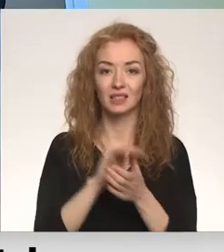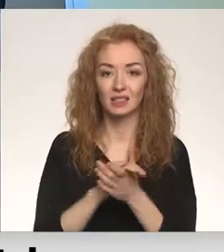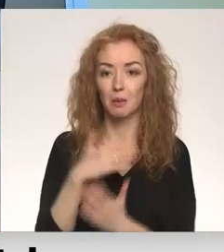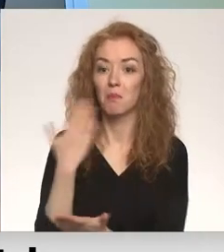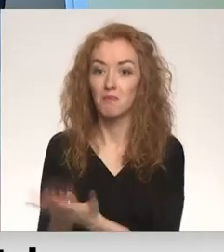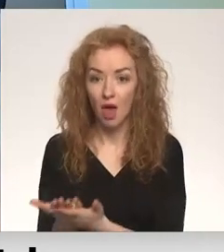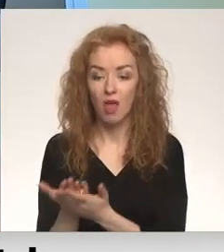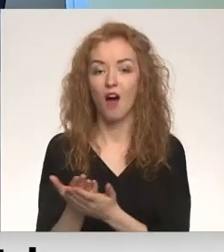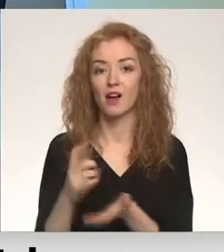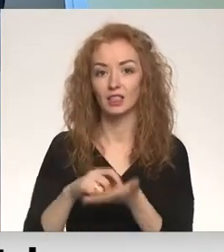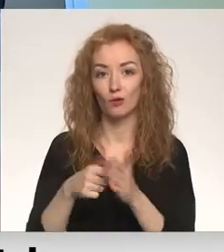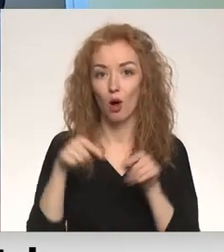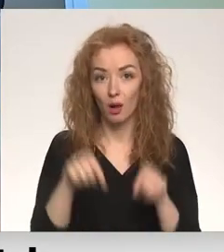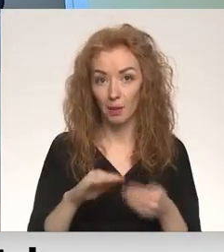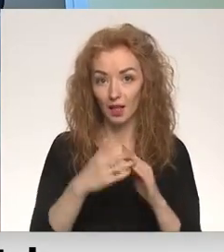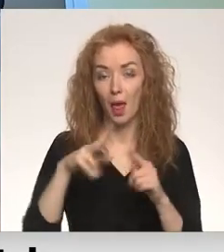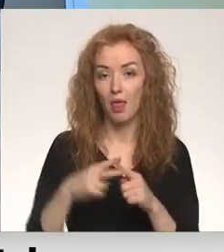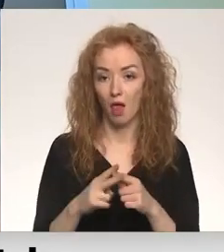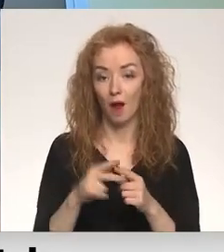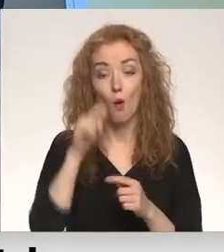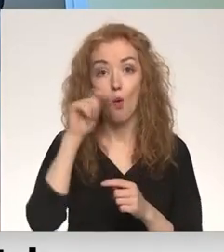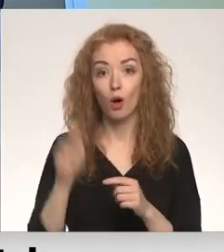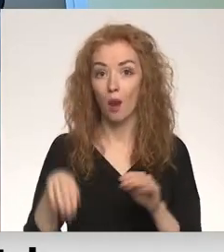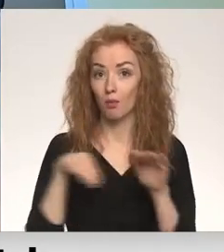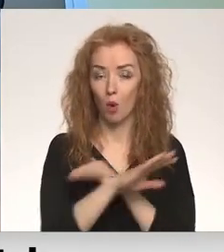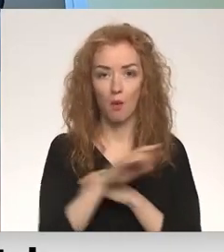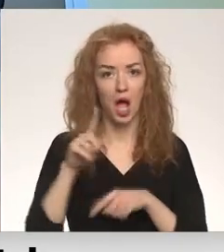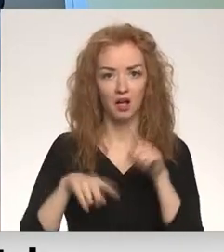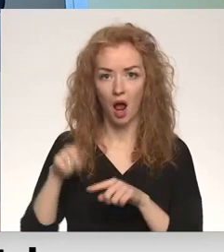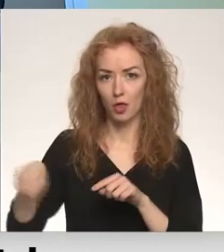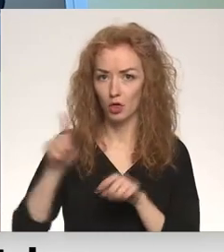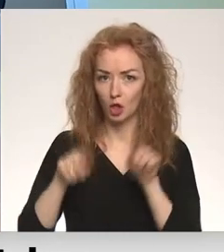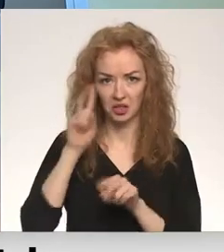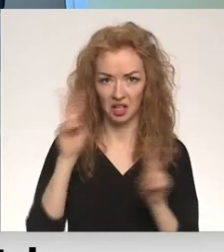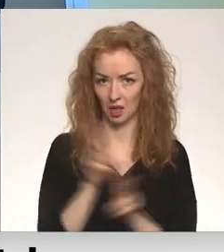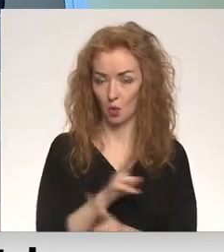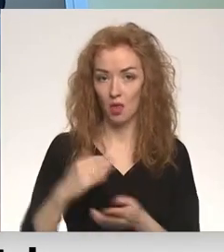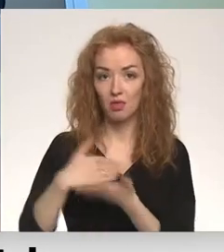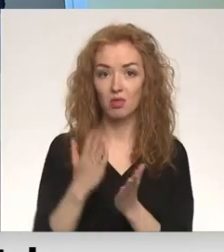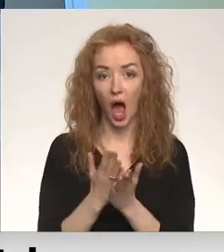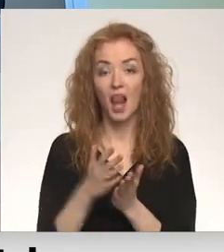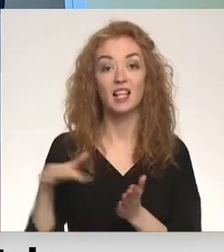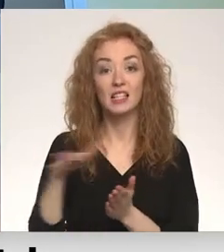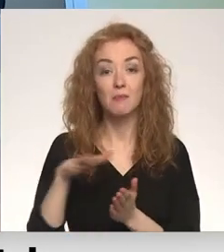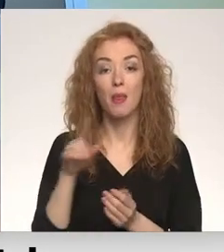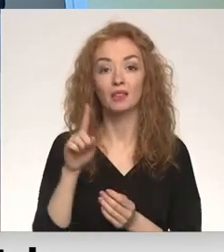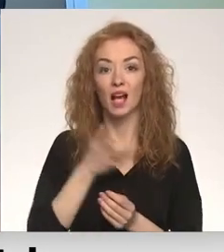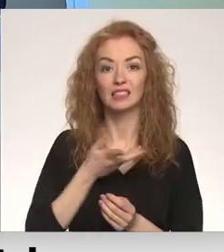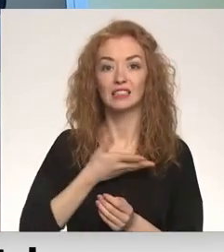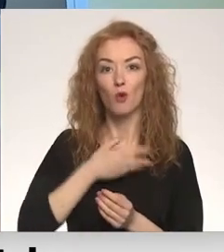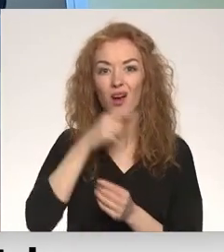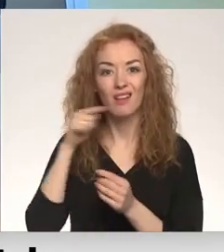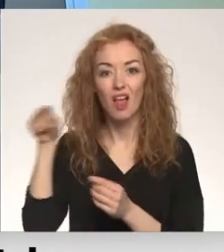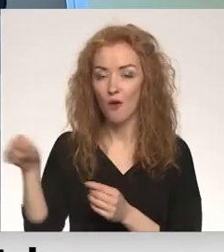pagaidu dzīvokli Jelgavā. Ukrainas pamešanu daži radi nesaprata, stāsta Natālija. Daļa ģimenes esot krievi, kur dzīvo Krievijā.